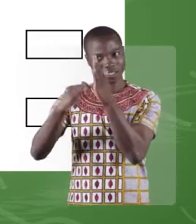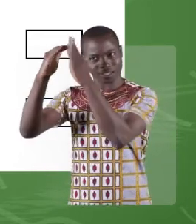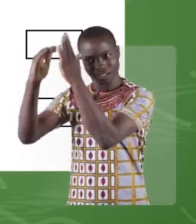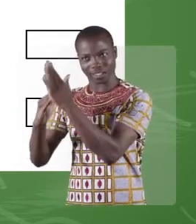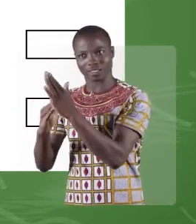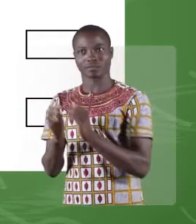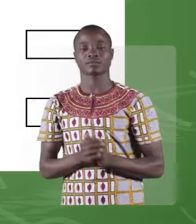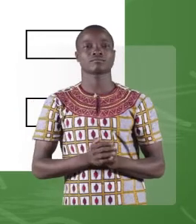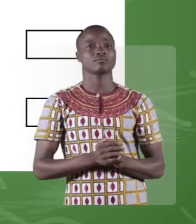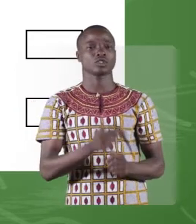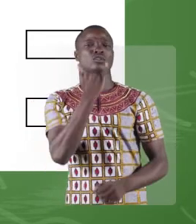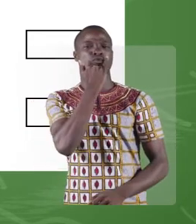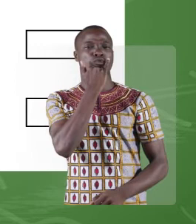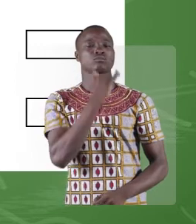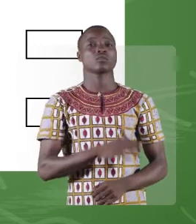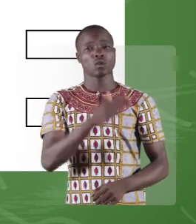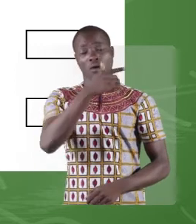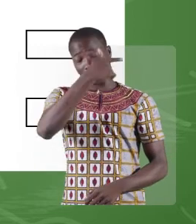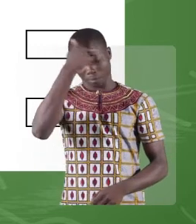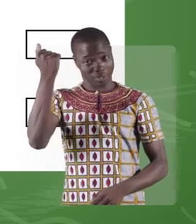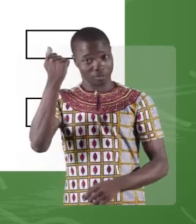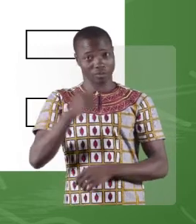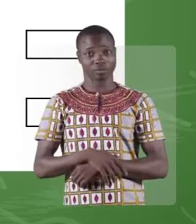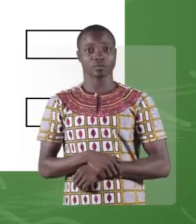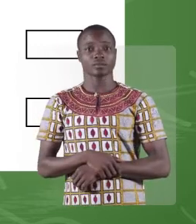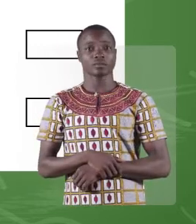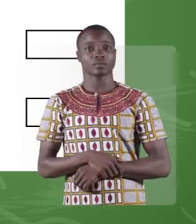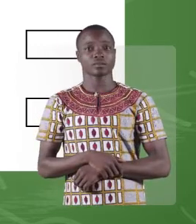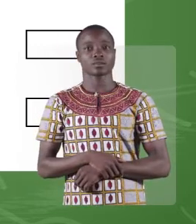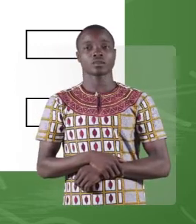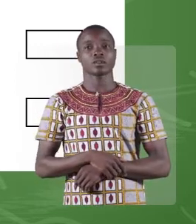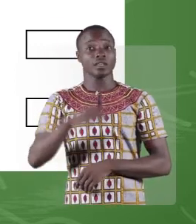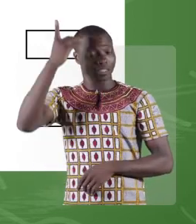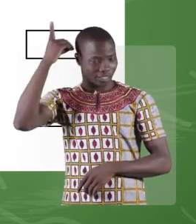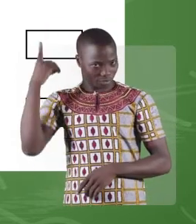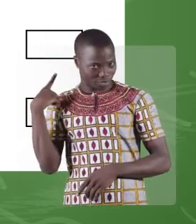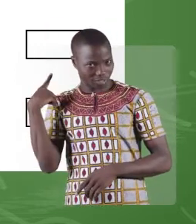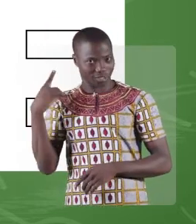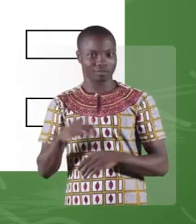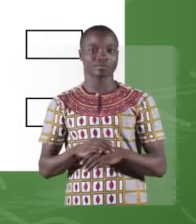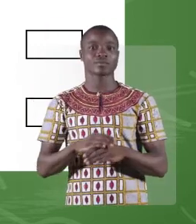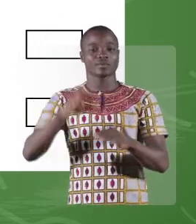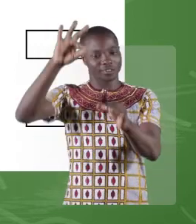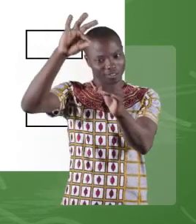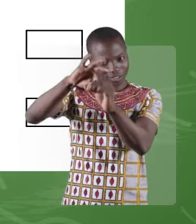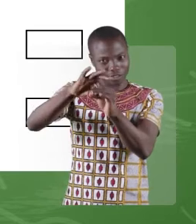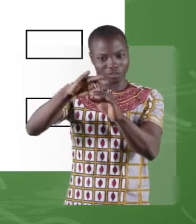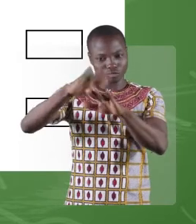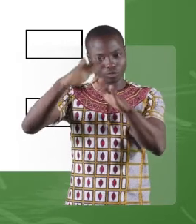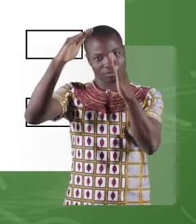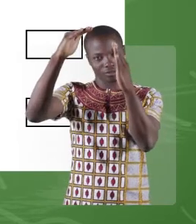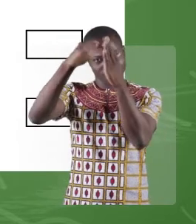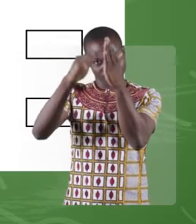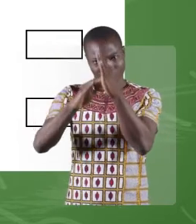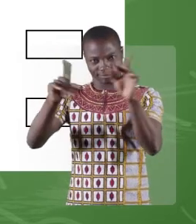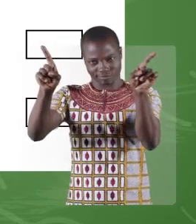listes. C'est faux. Pourquoi? Parce que les députés sont élus sur une même